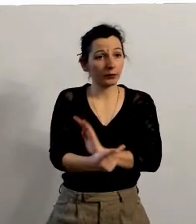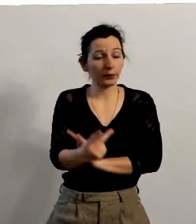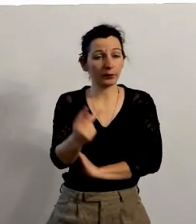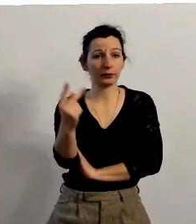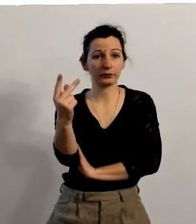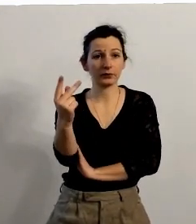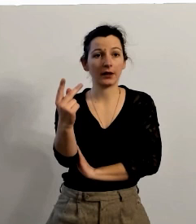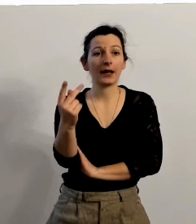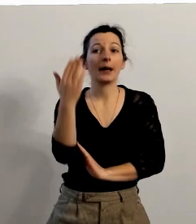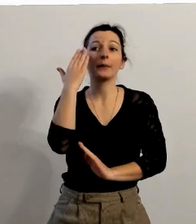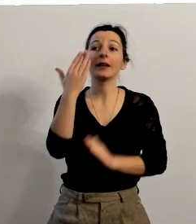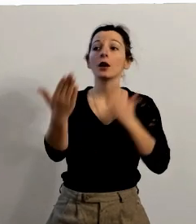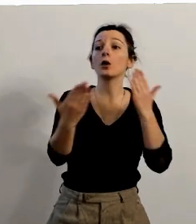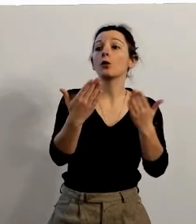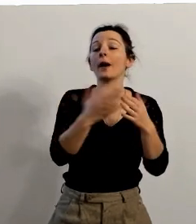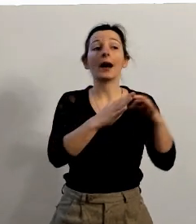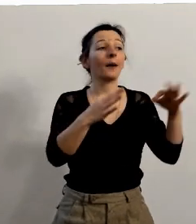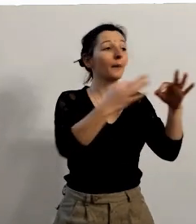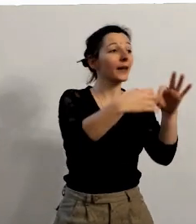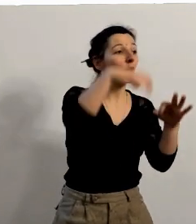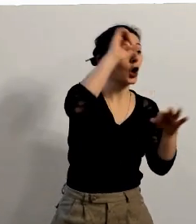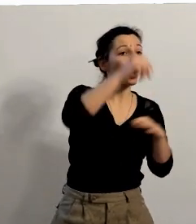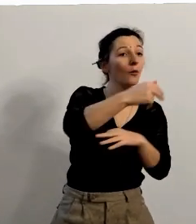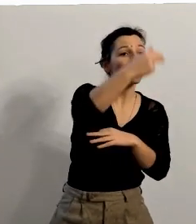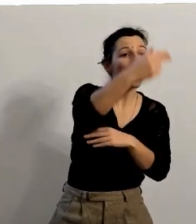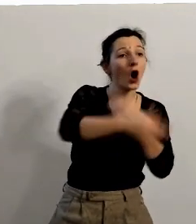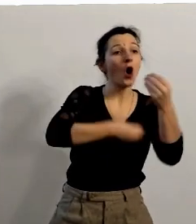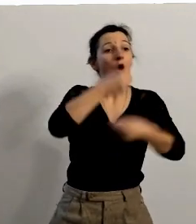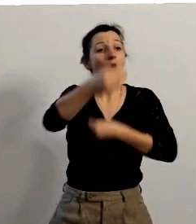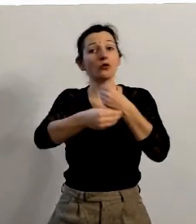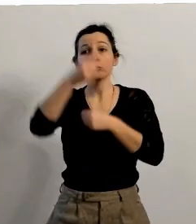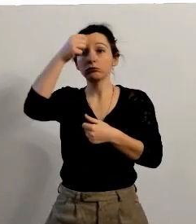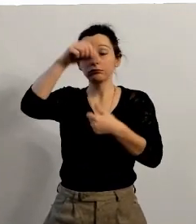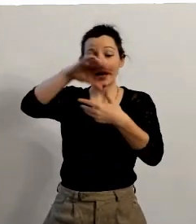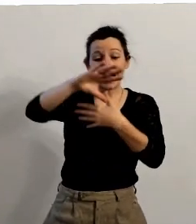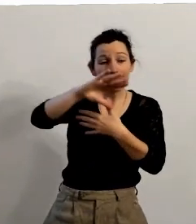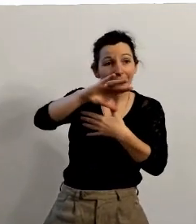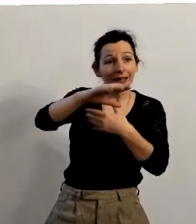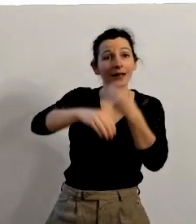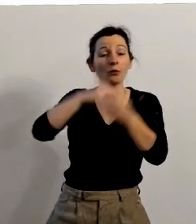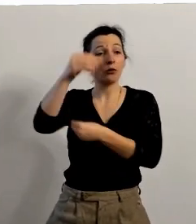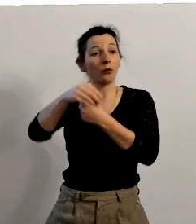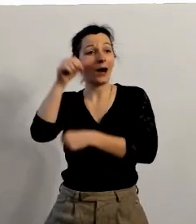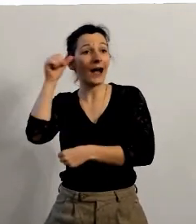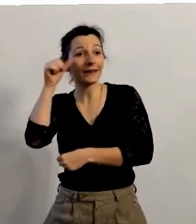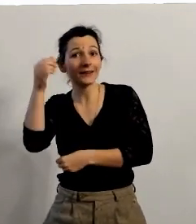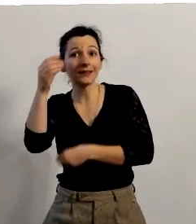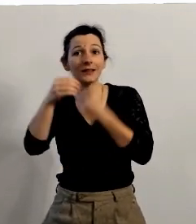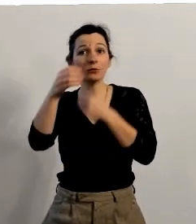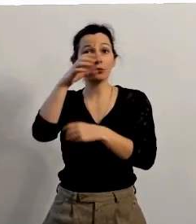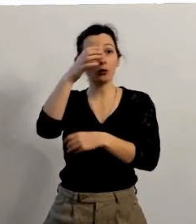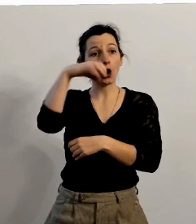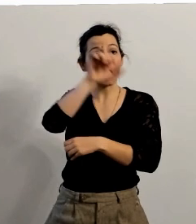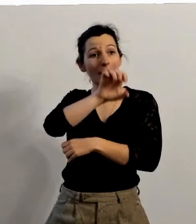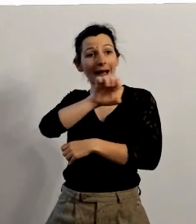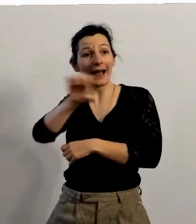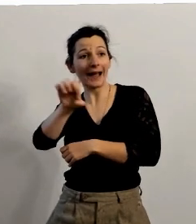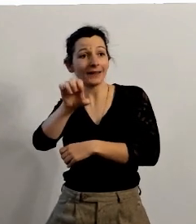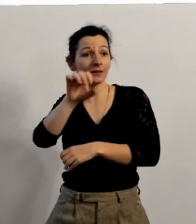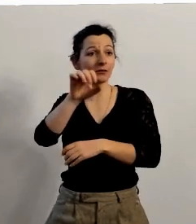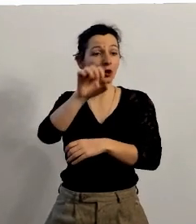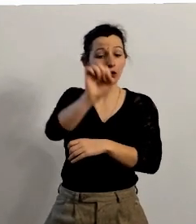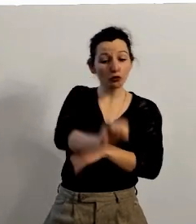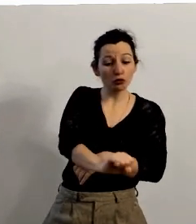l'on regarde des pays qui concernent l'Europe du Nord, les Amériques, l'Asie, l'Europe de l'Est, l'Europe du